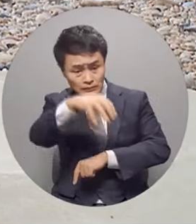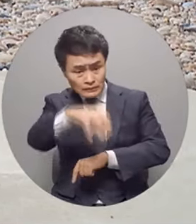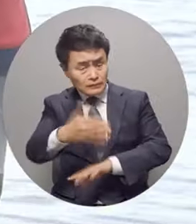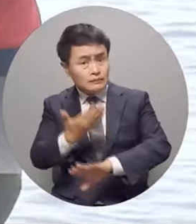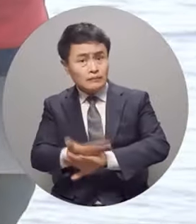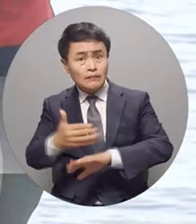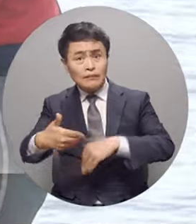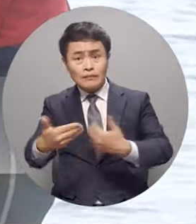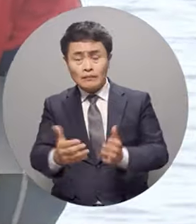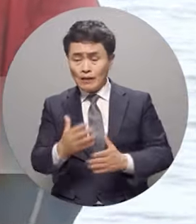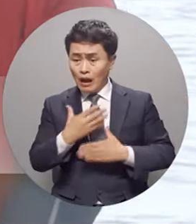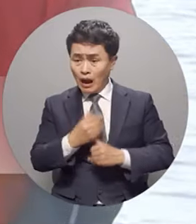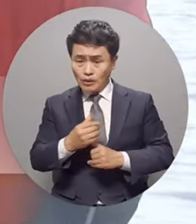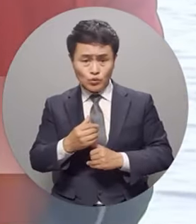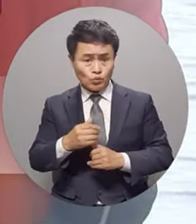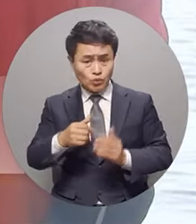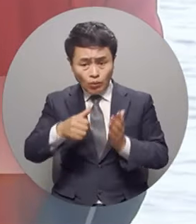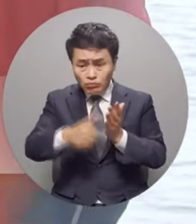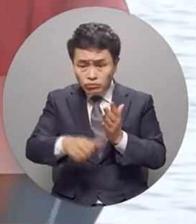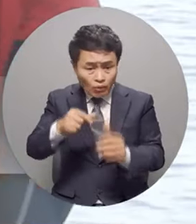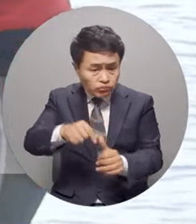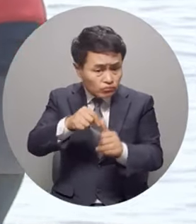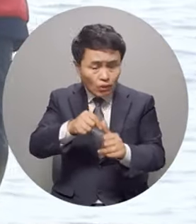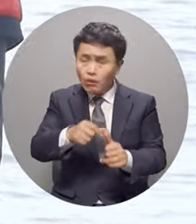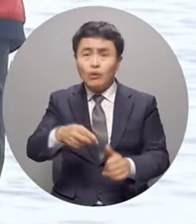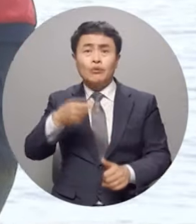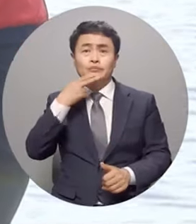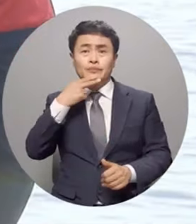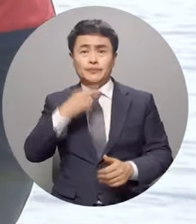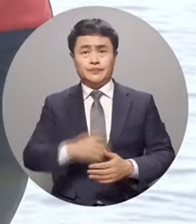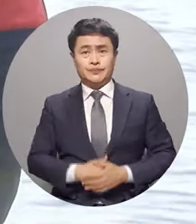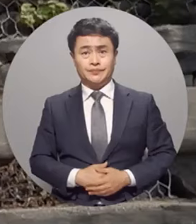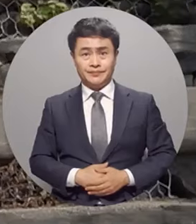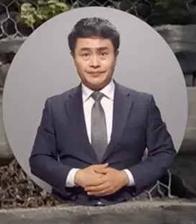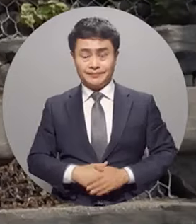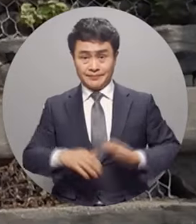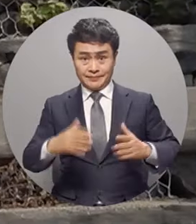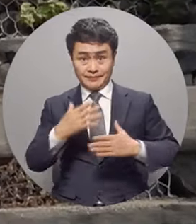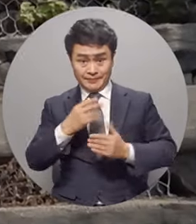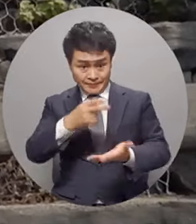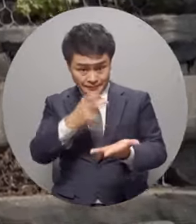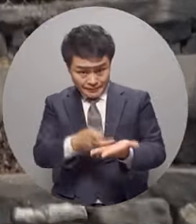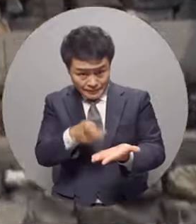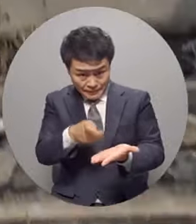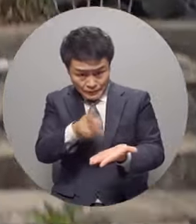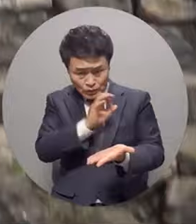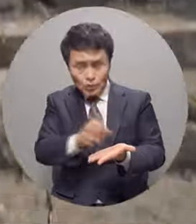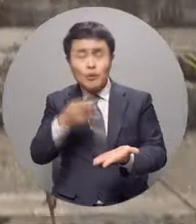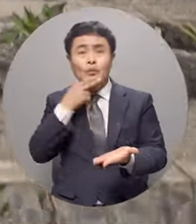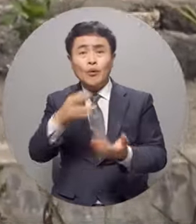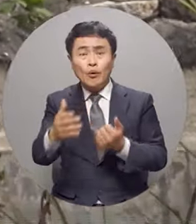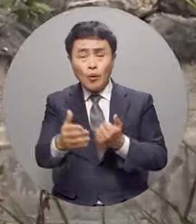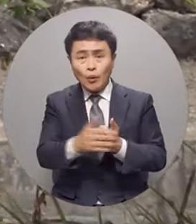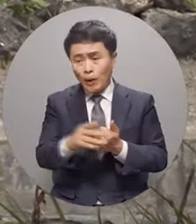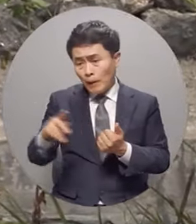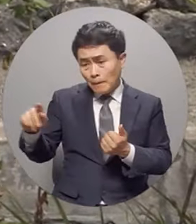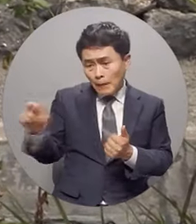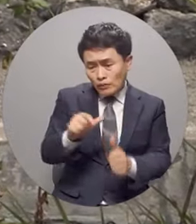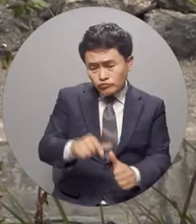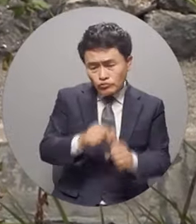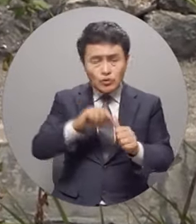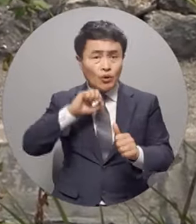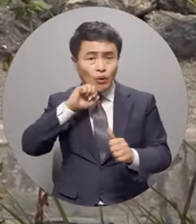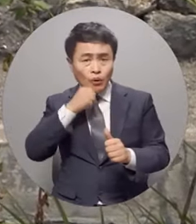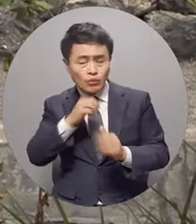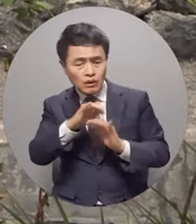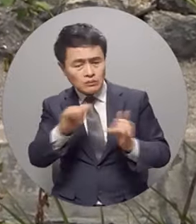달리 안전 요원과 구조 장비 등을 갖추고 있지 않습니다 안전 규정이 적용되지 않는데다 신속한 구조가 어려워